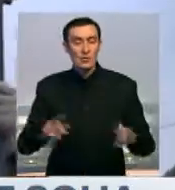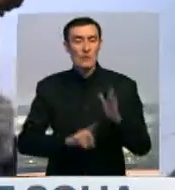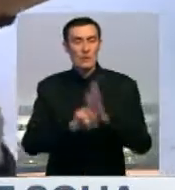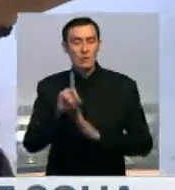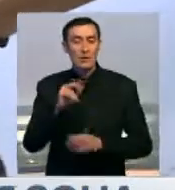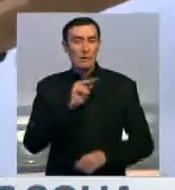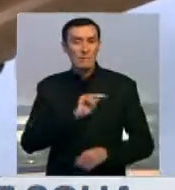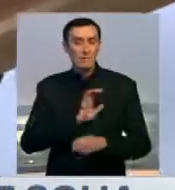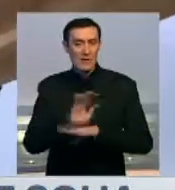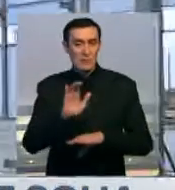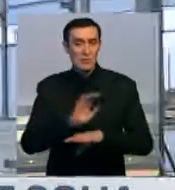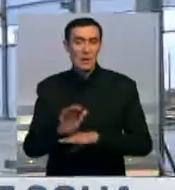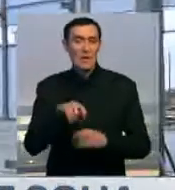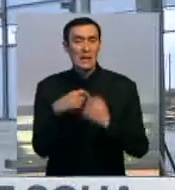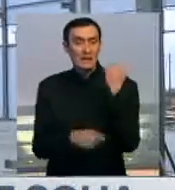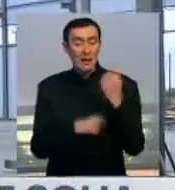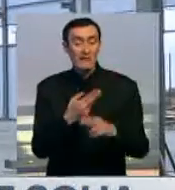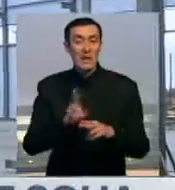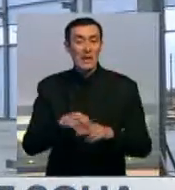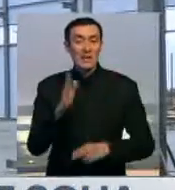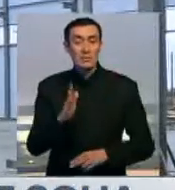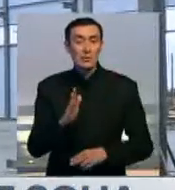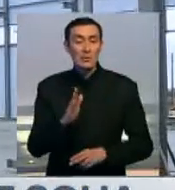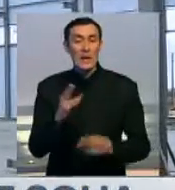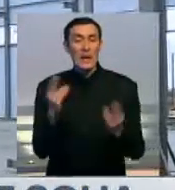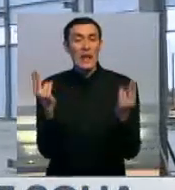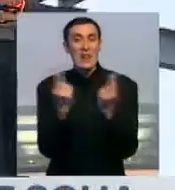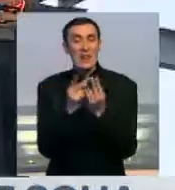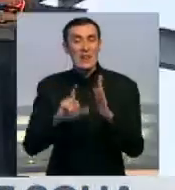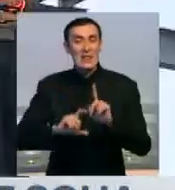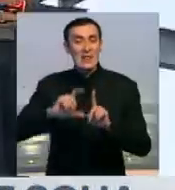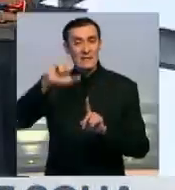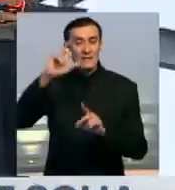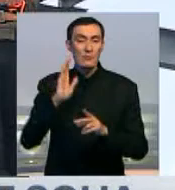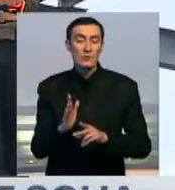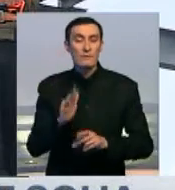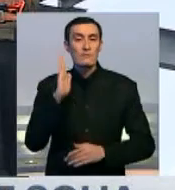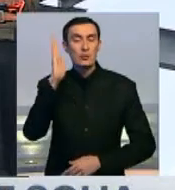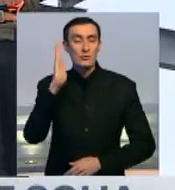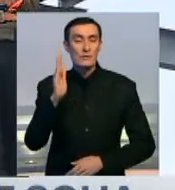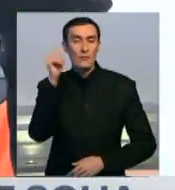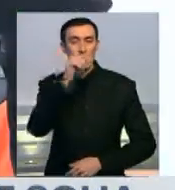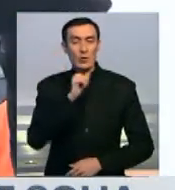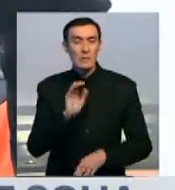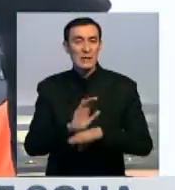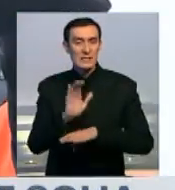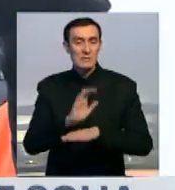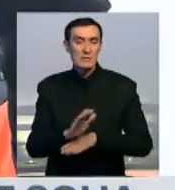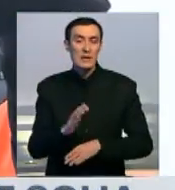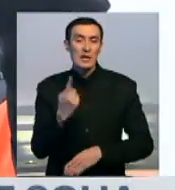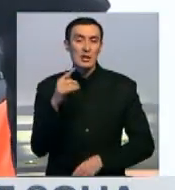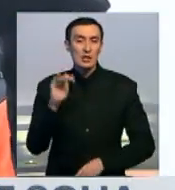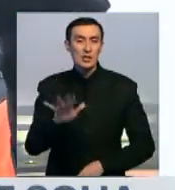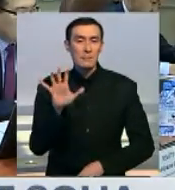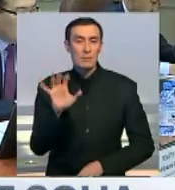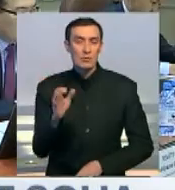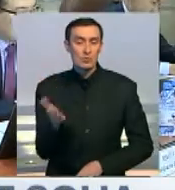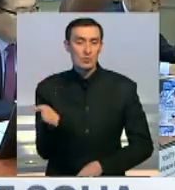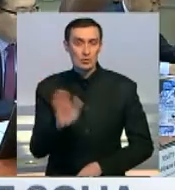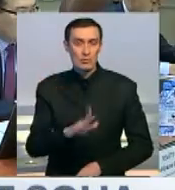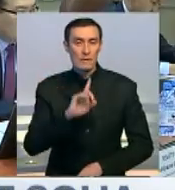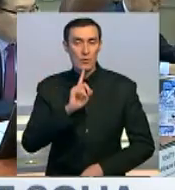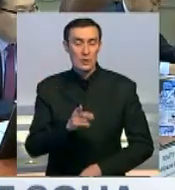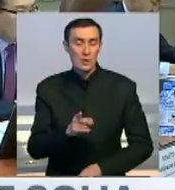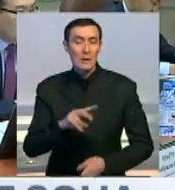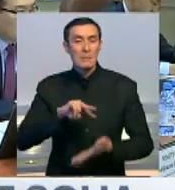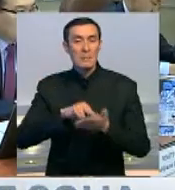планирует начать выпуск продукции. Это будут пассажирские лифты. В перспективе годовой объем производства составит 1500 подъемников. Мы